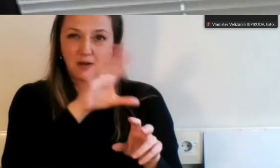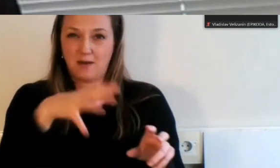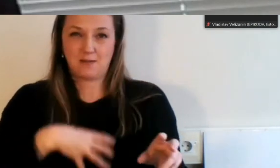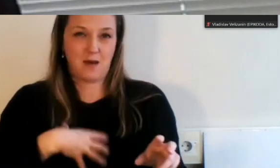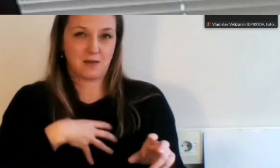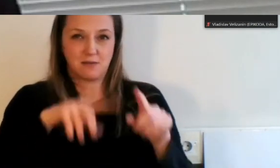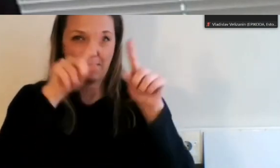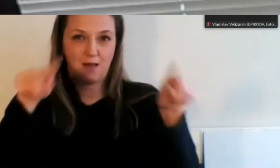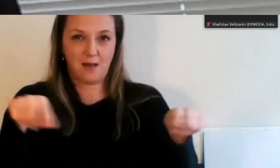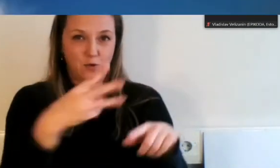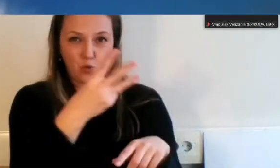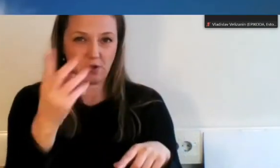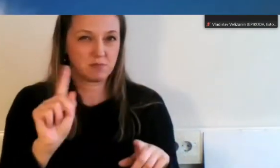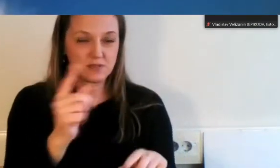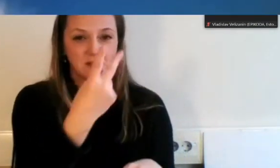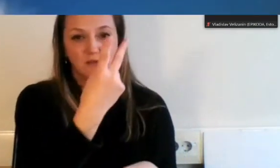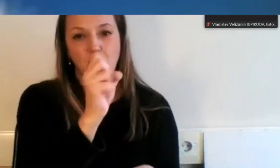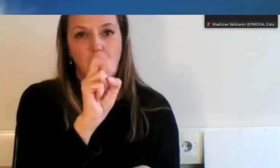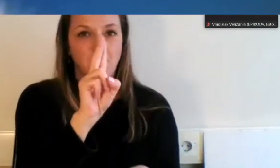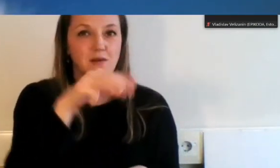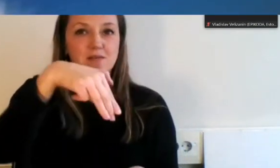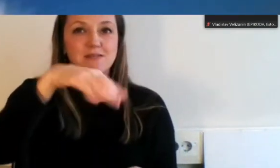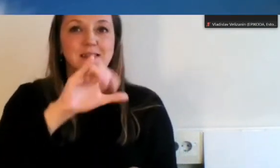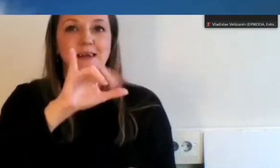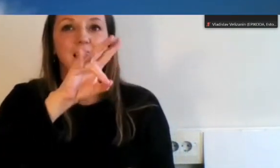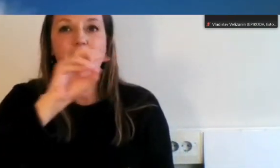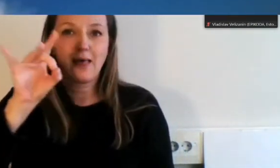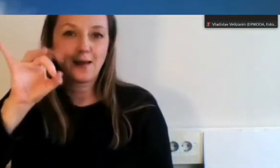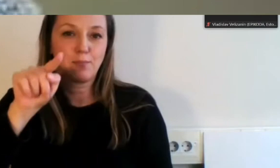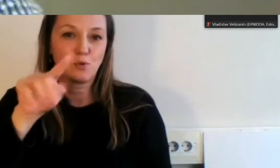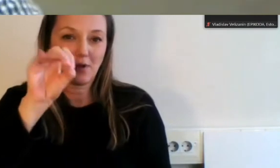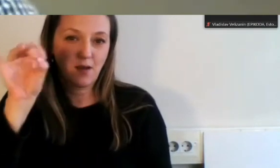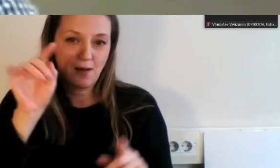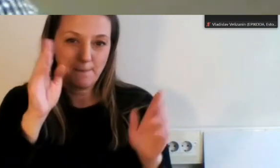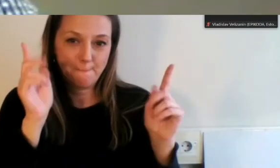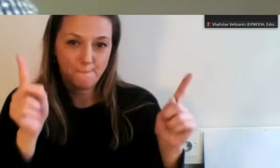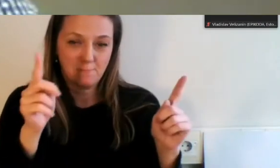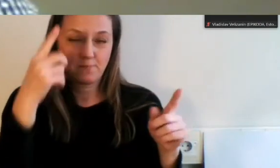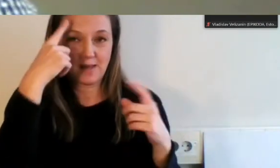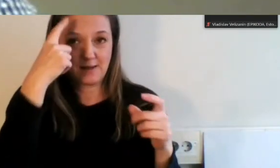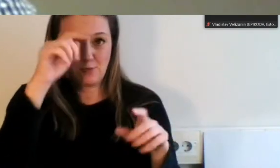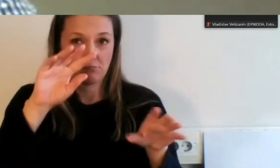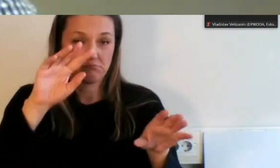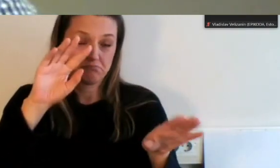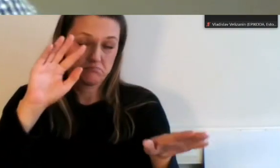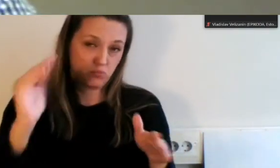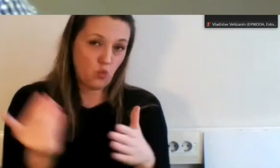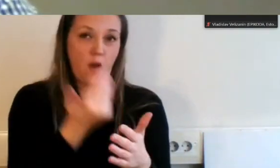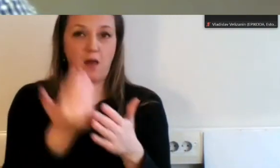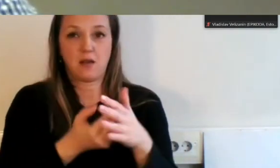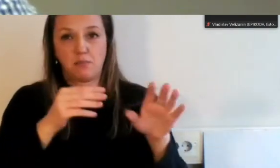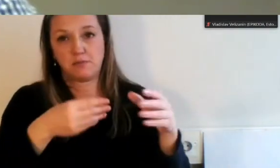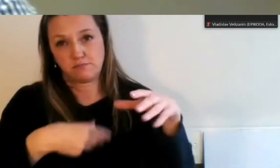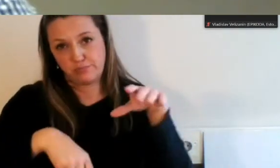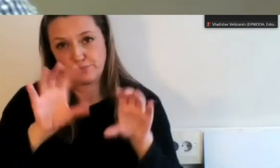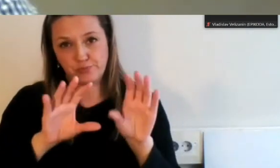hakkab. Ja, aitäh. Aitäh. Aitäh Lailile küsimuse eest ja võtame veel viimase